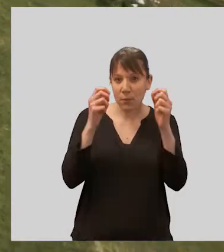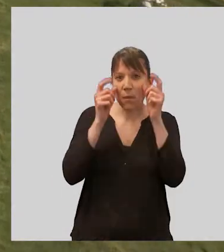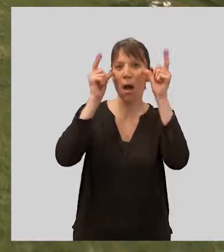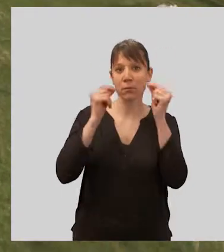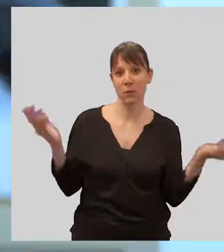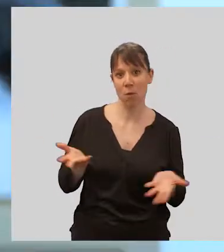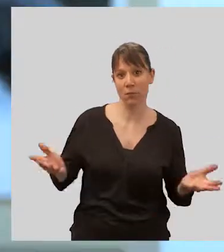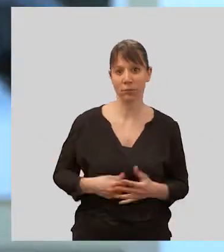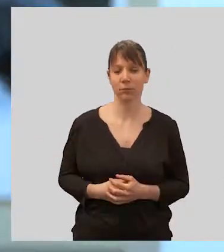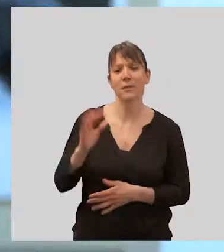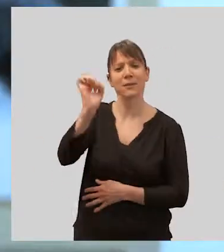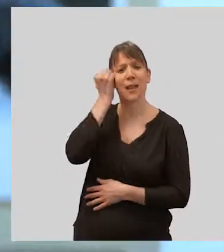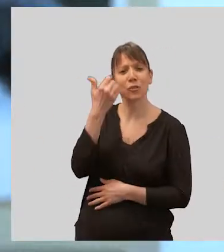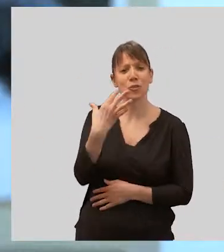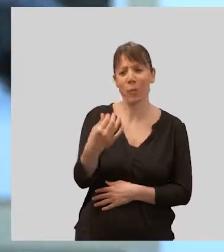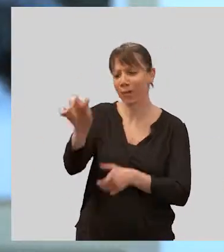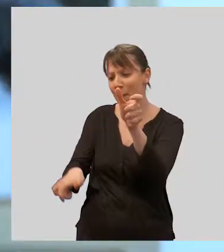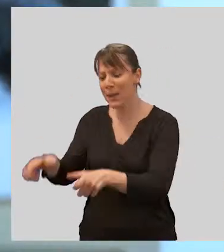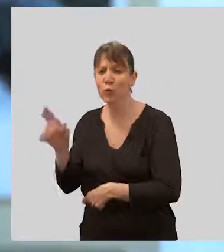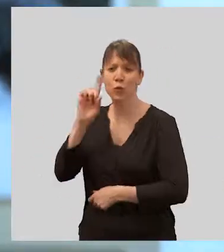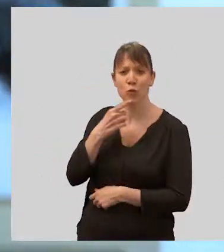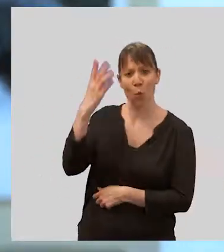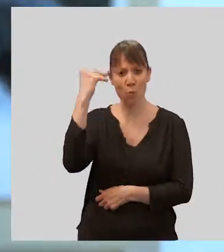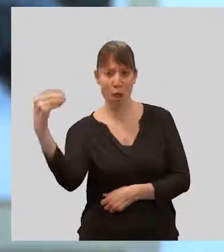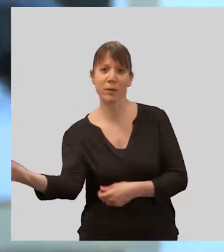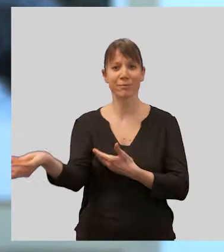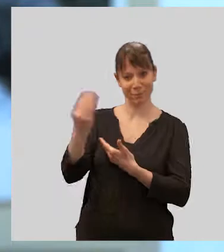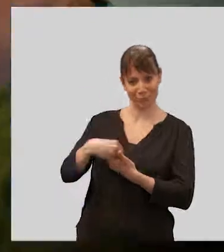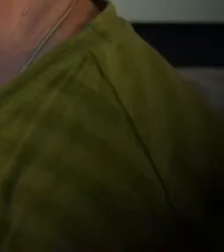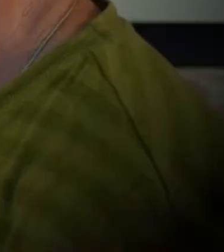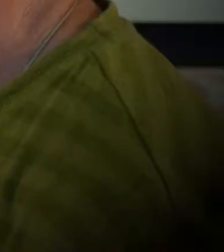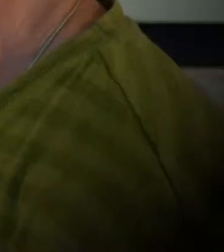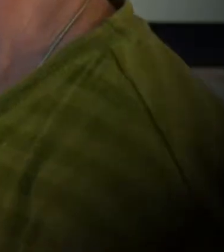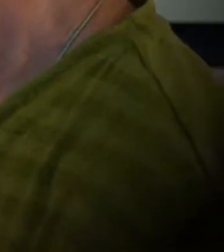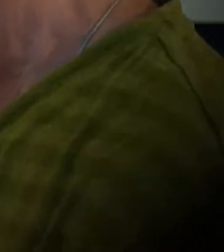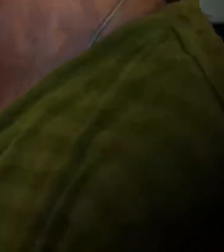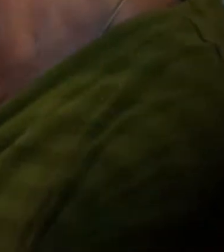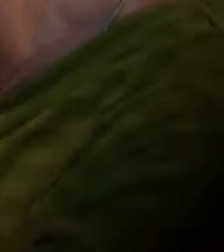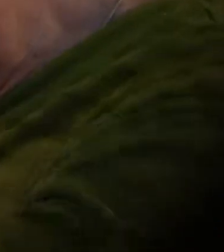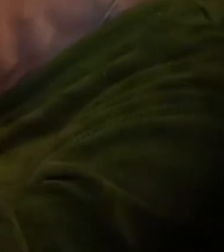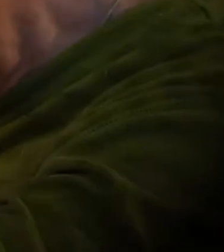le grand étonnement des personnes sourdes ou malentendantes qui participent au stage.